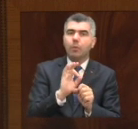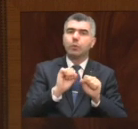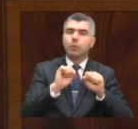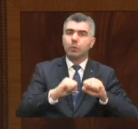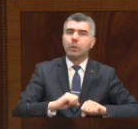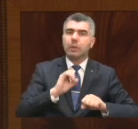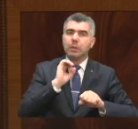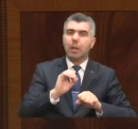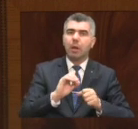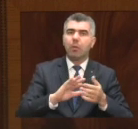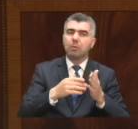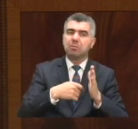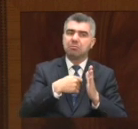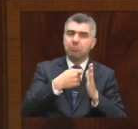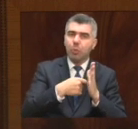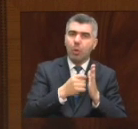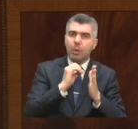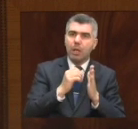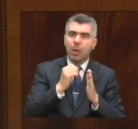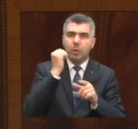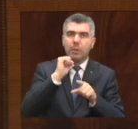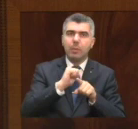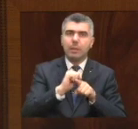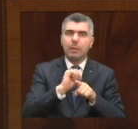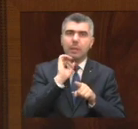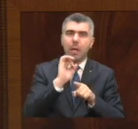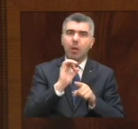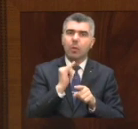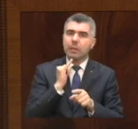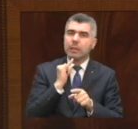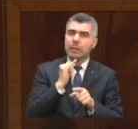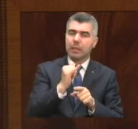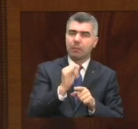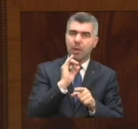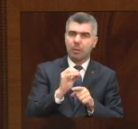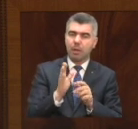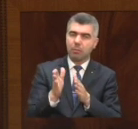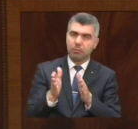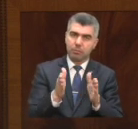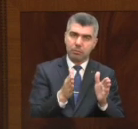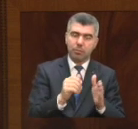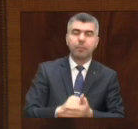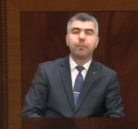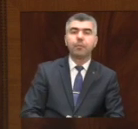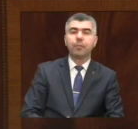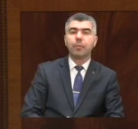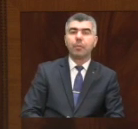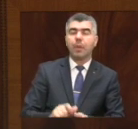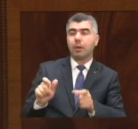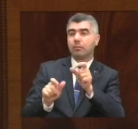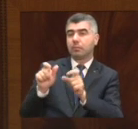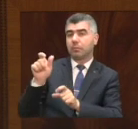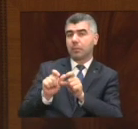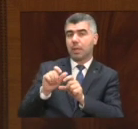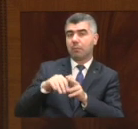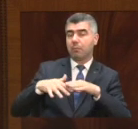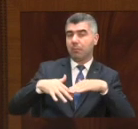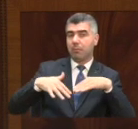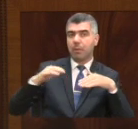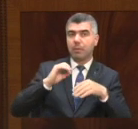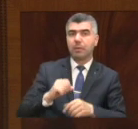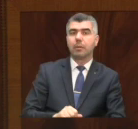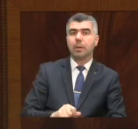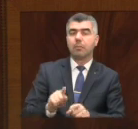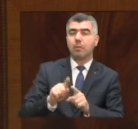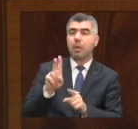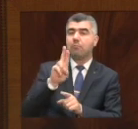لحاجات استثمار من خلال التكوين المستبرق حضره الساده والسادات ان الطولات الاستثمار التي نصره